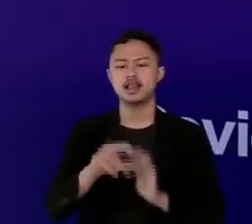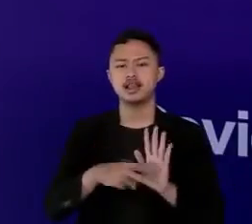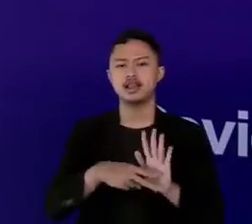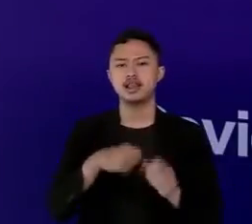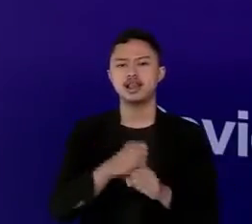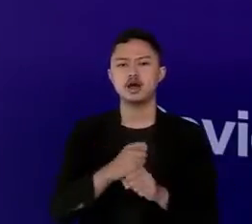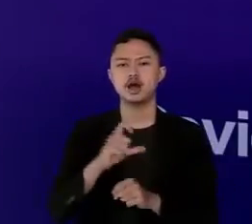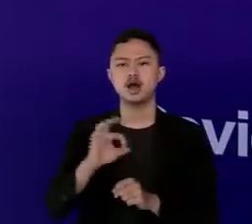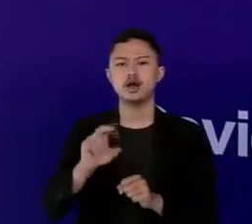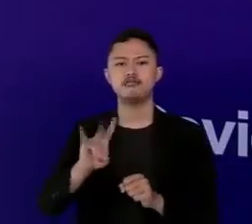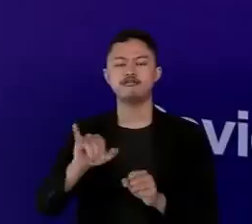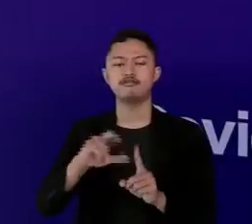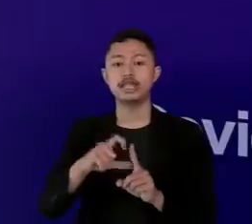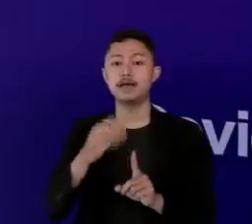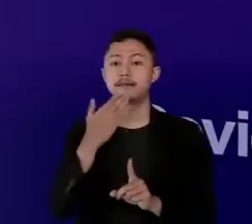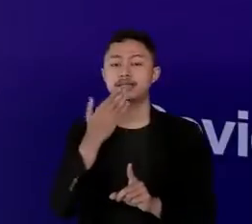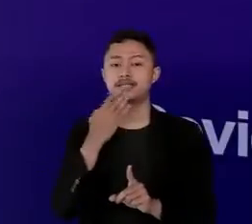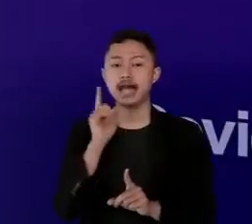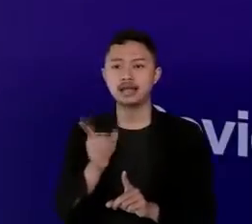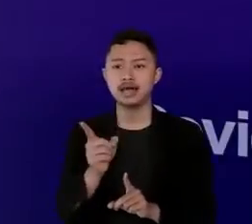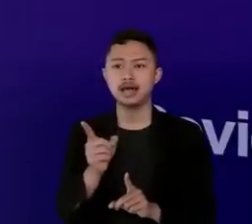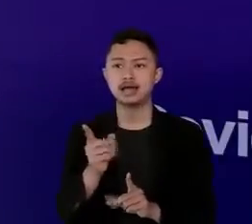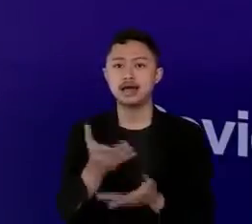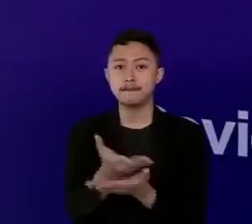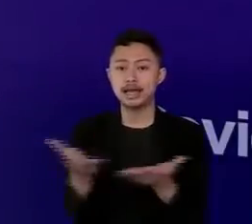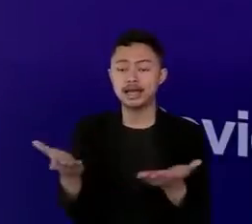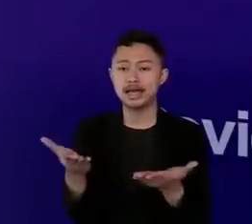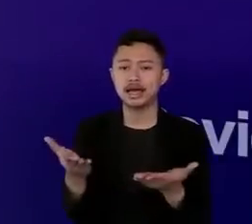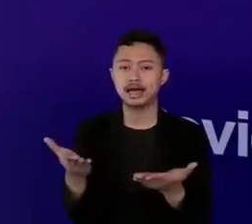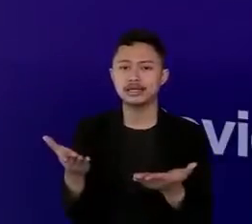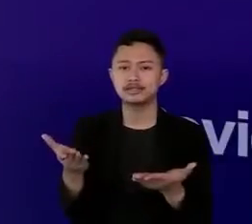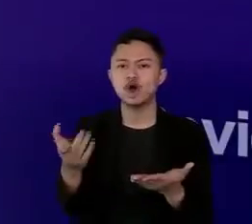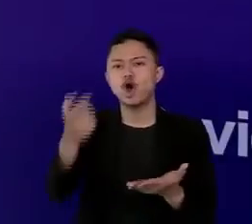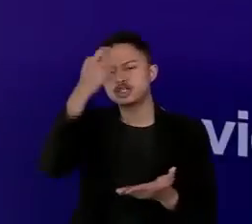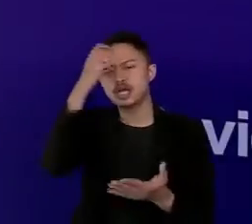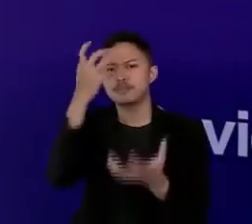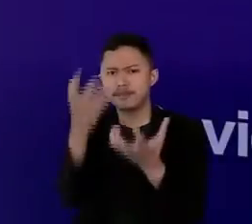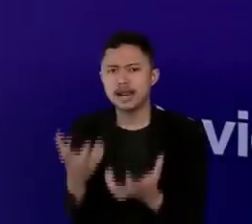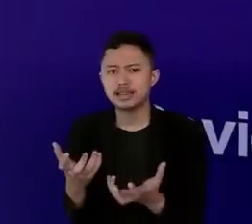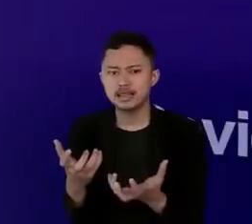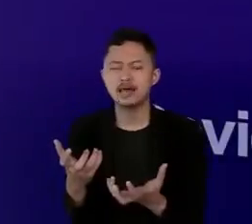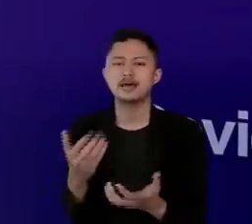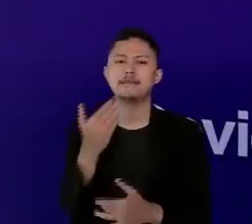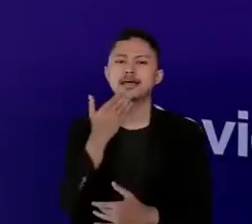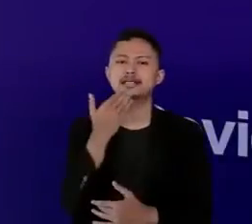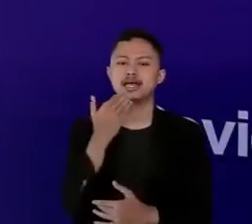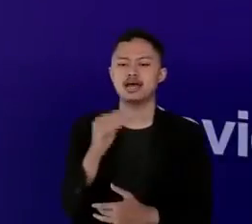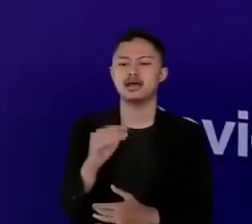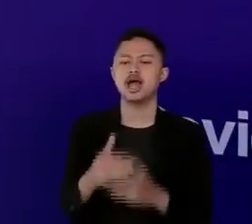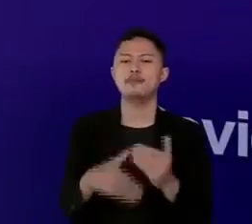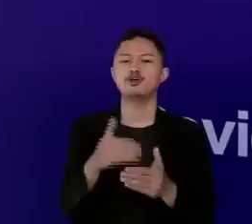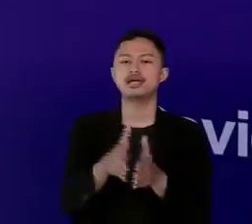pasien yang dirawat dengan derajat penyakit yang berat atau kritis tapi kalau pada OTG atau yang